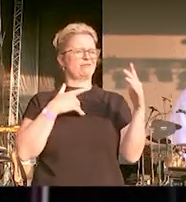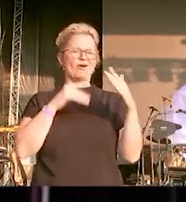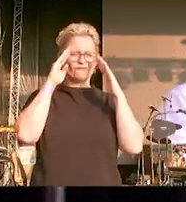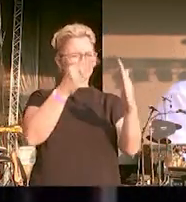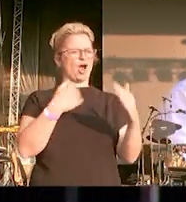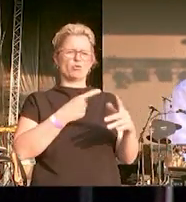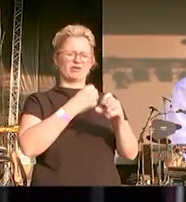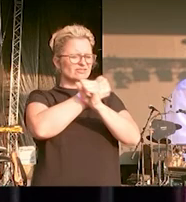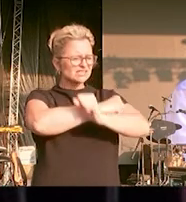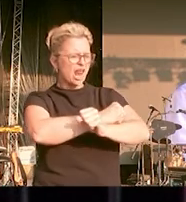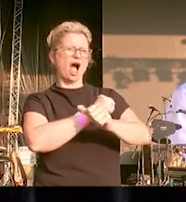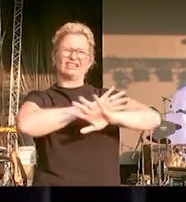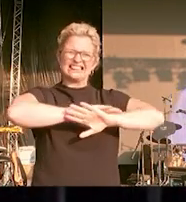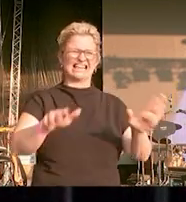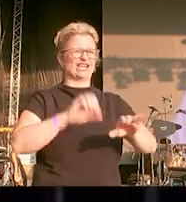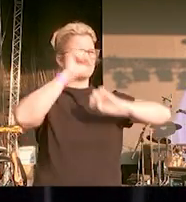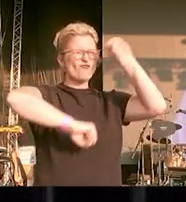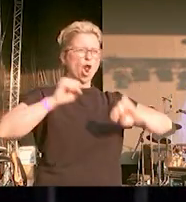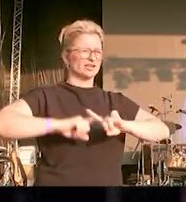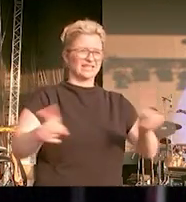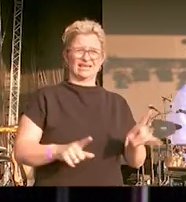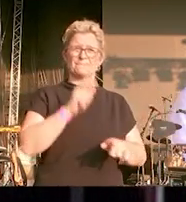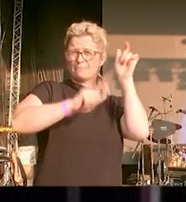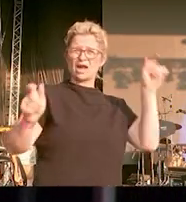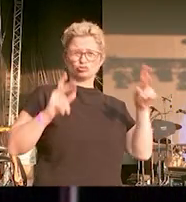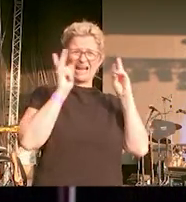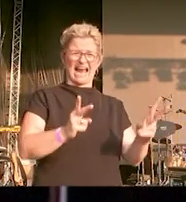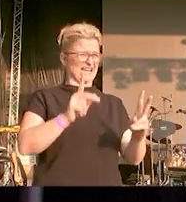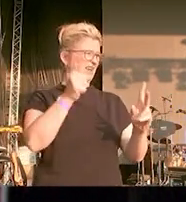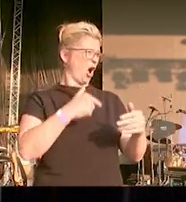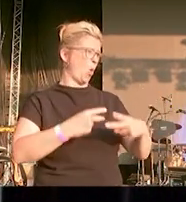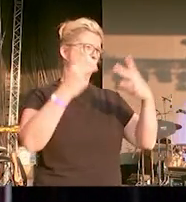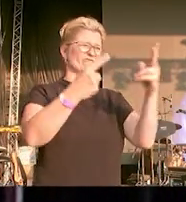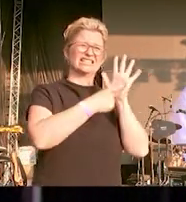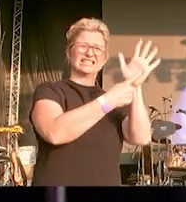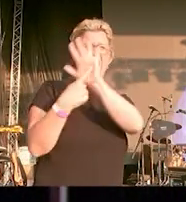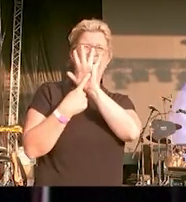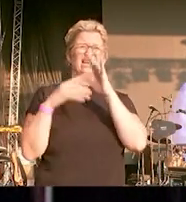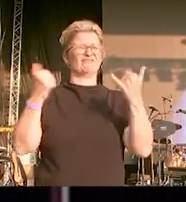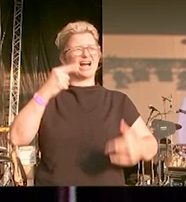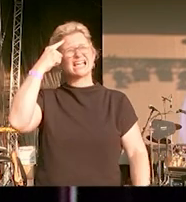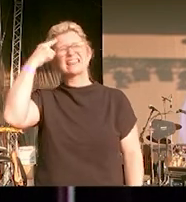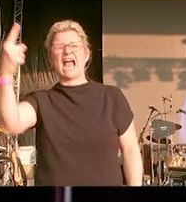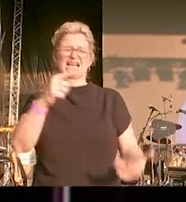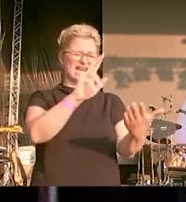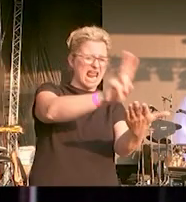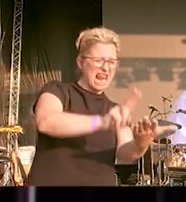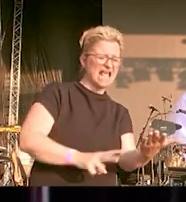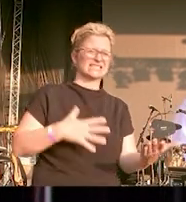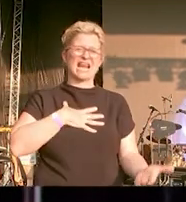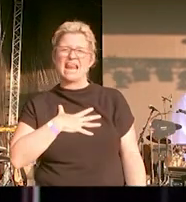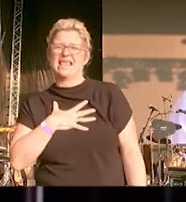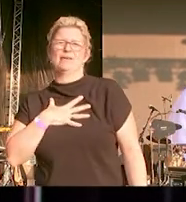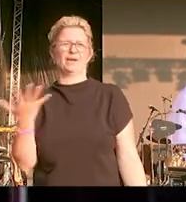oder nicht gefoltert zu werden. Und Menschenrechte erlauben uns auch offen zu zeigen, was wir denken, lesen, wen wir